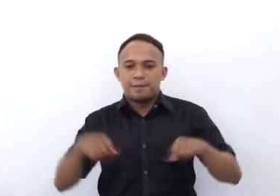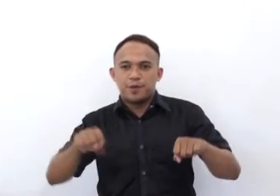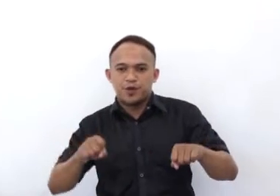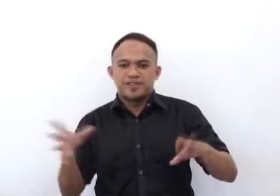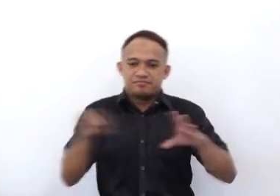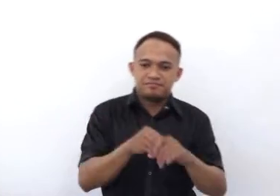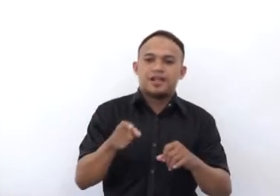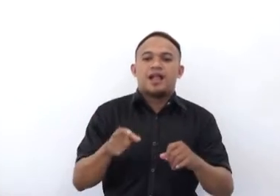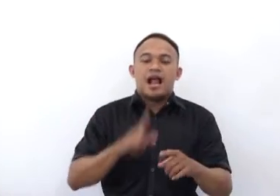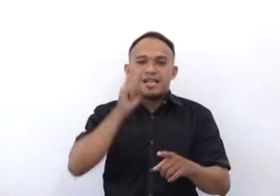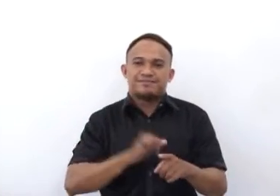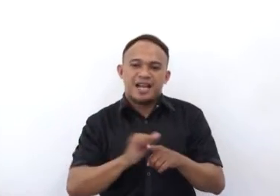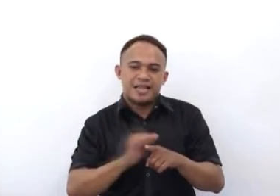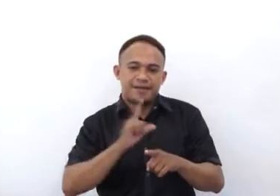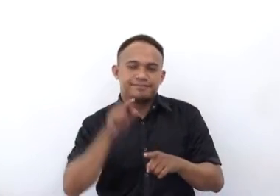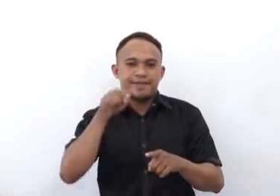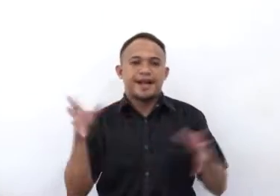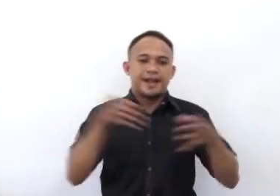muay thai.